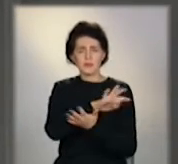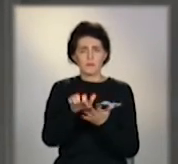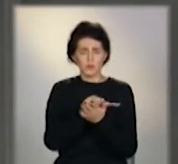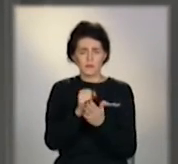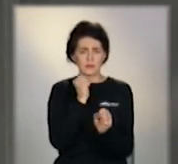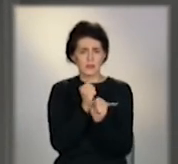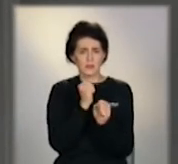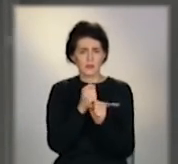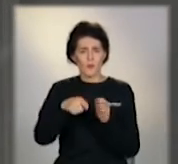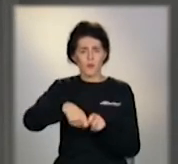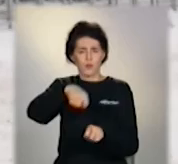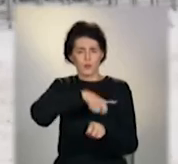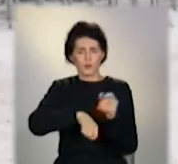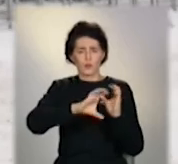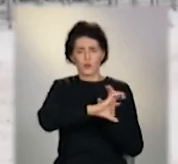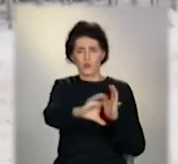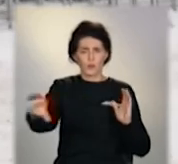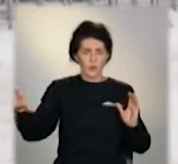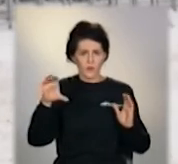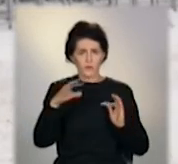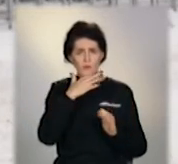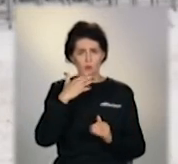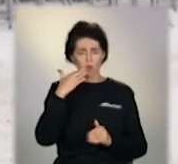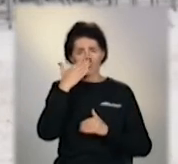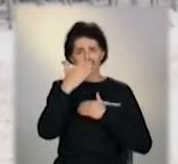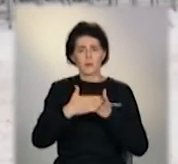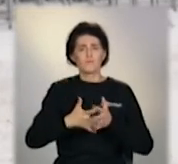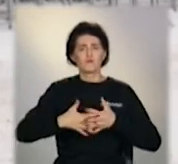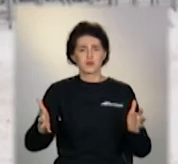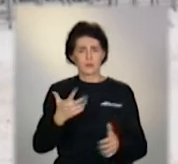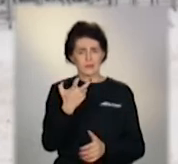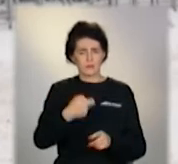800 метров трубопроводов и более 300